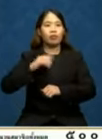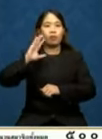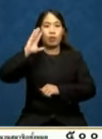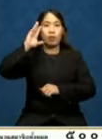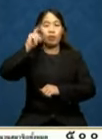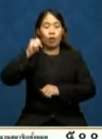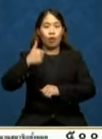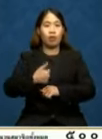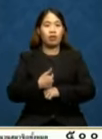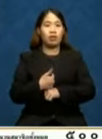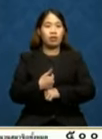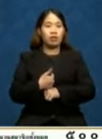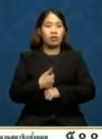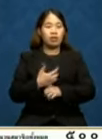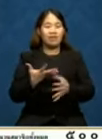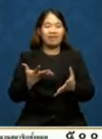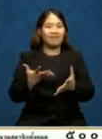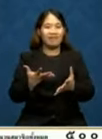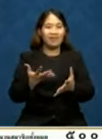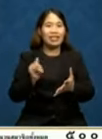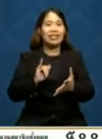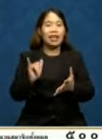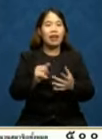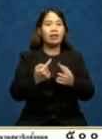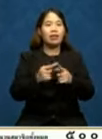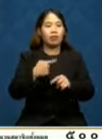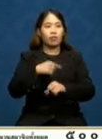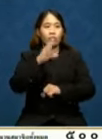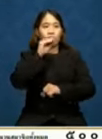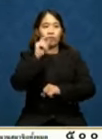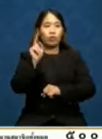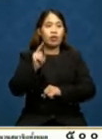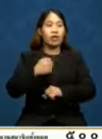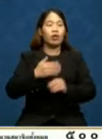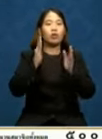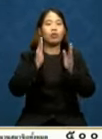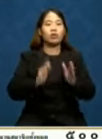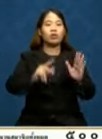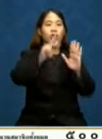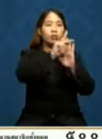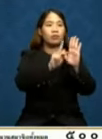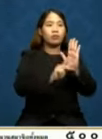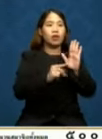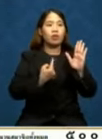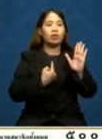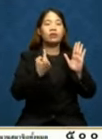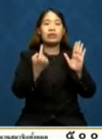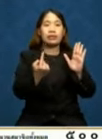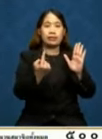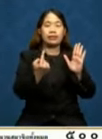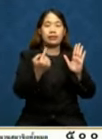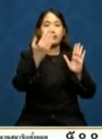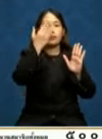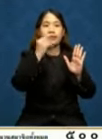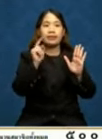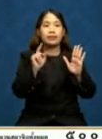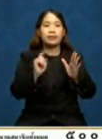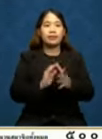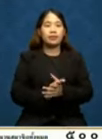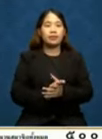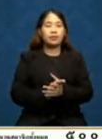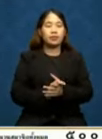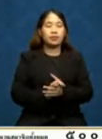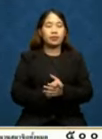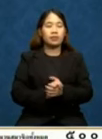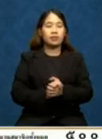ครับแต่ผมอาจจะมาพูดในมุมมองของนักกฎหมายคนหนึ่งแล้วกันนะครับท่านประธานปรัชญ